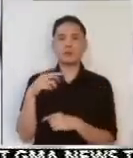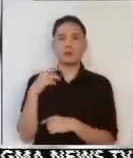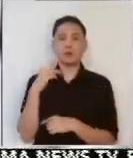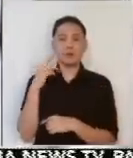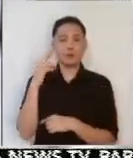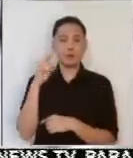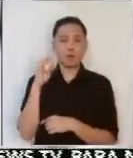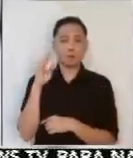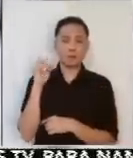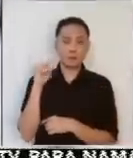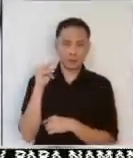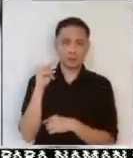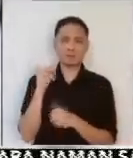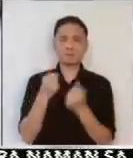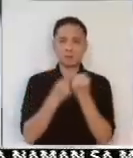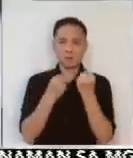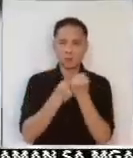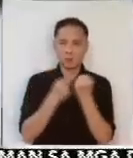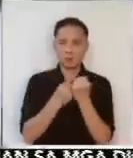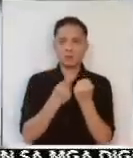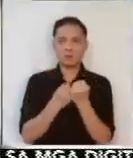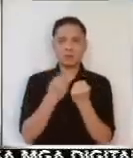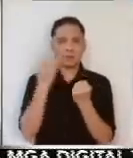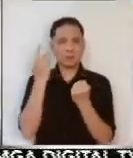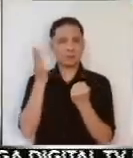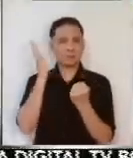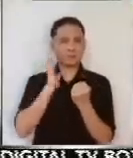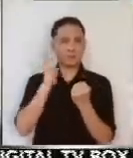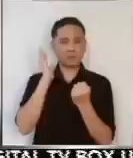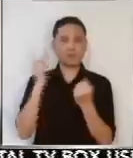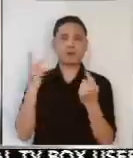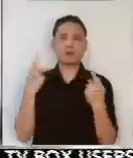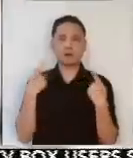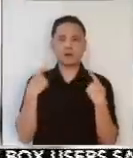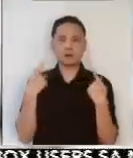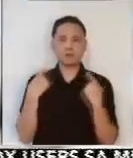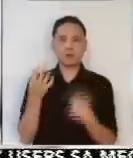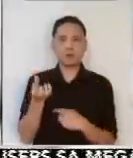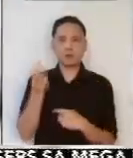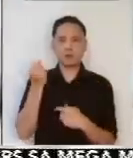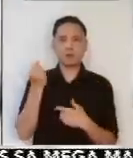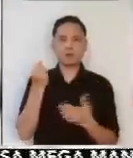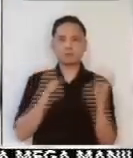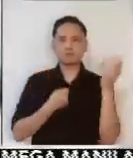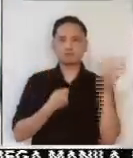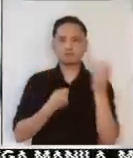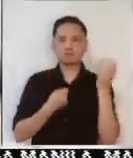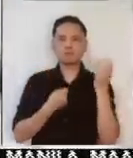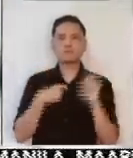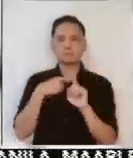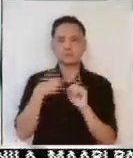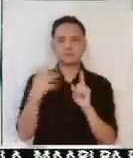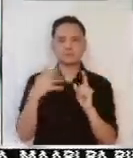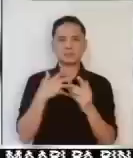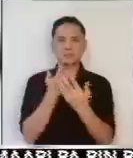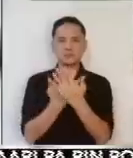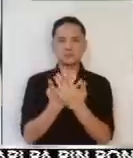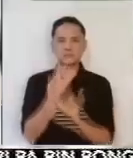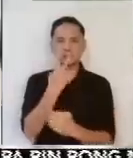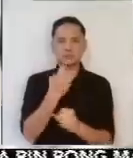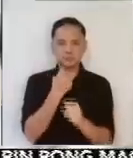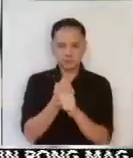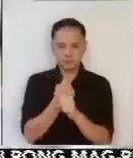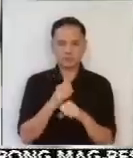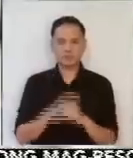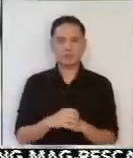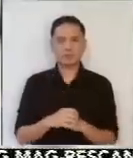1994 sa kasong illegal possession of firearms at nasentensyang makulong ng 21 taon. Pero noong 1997, pinalaya rin si Robin